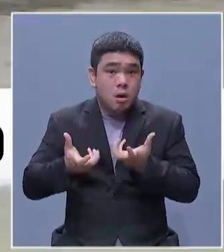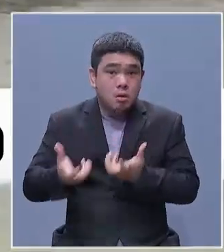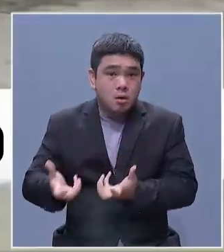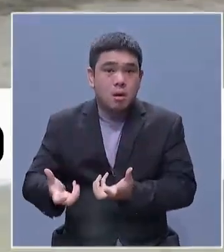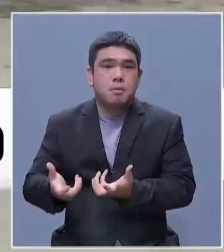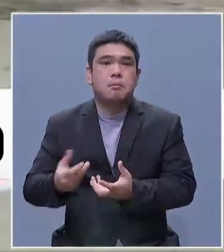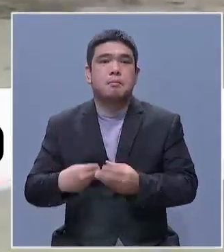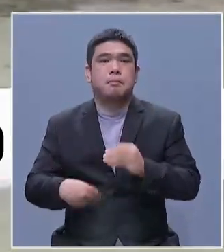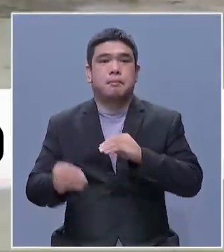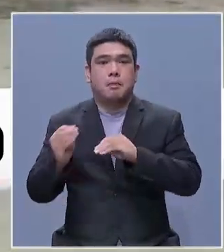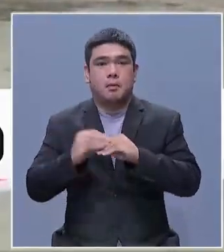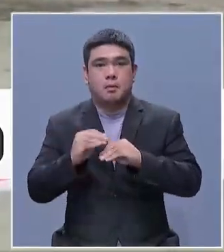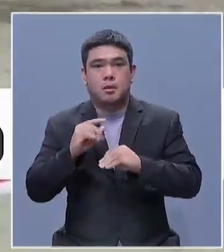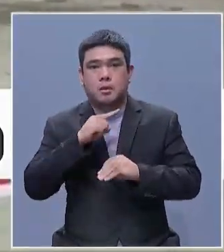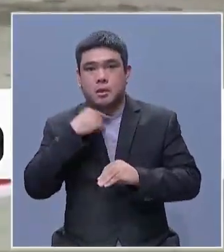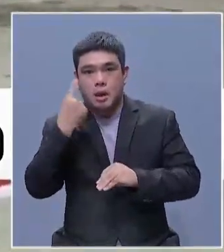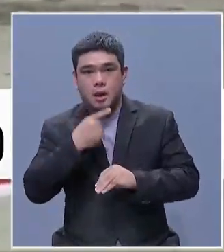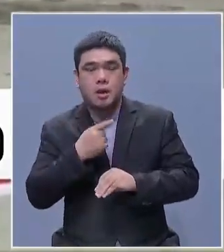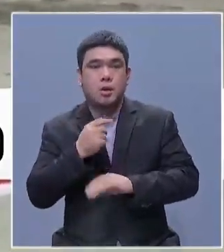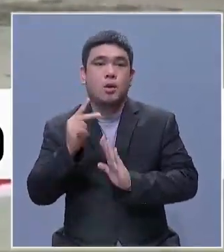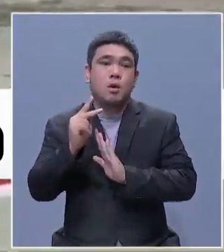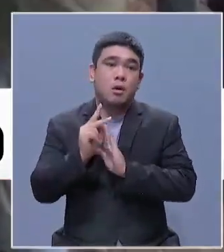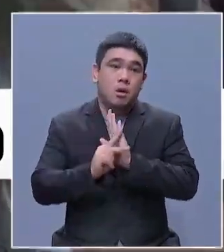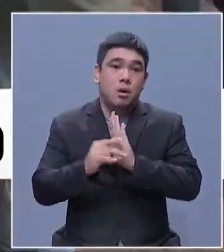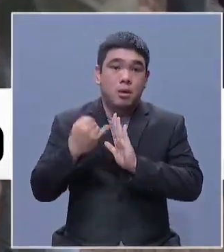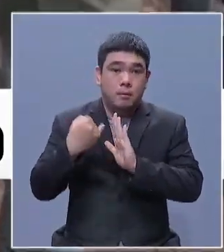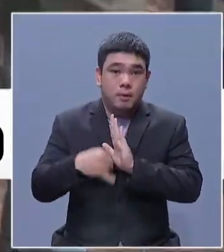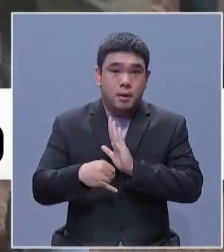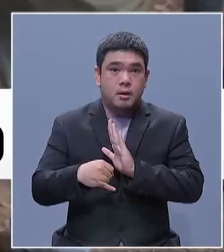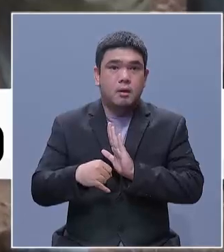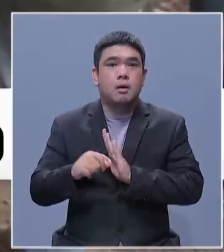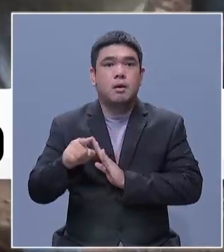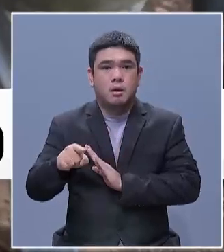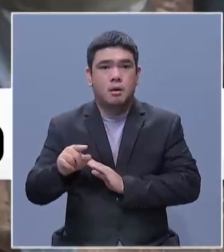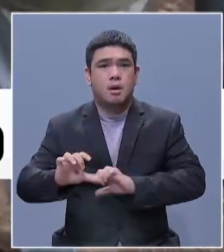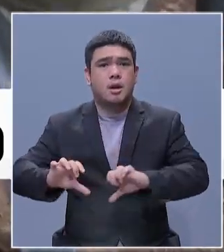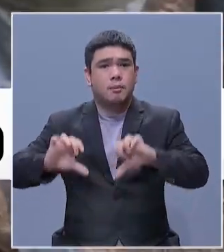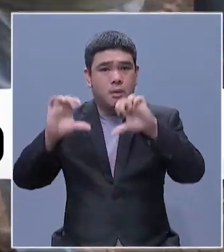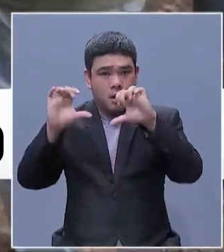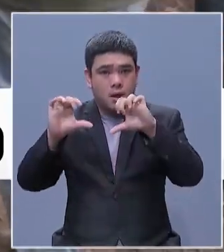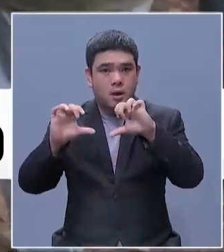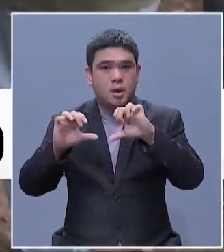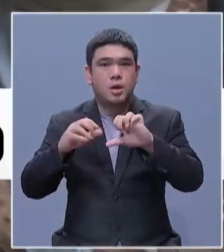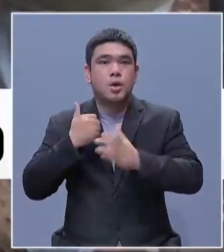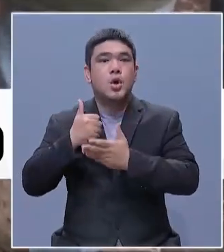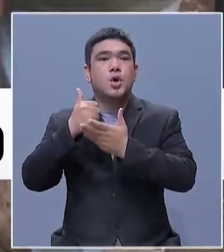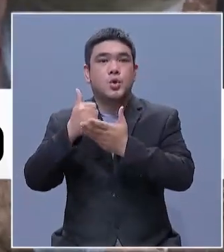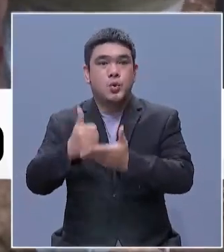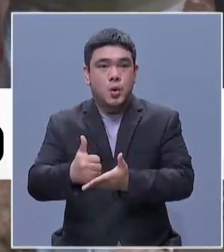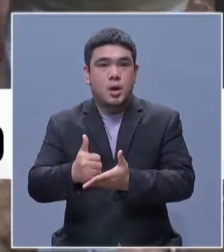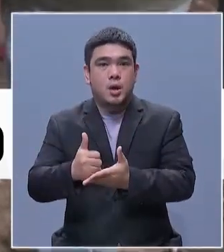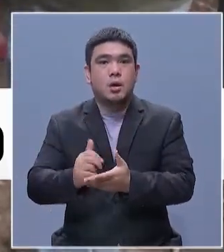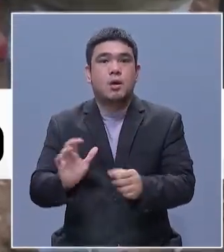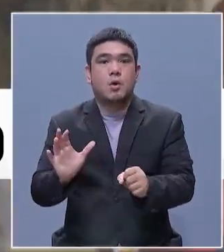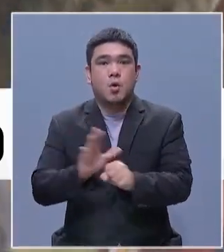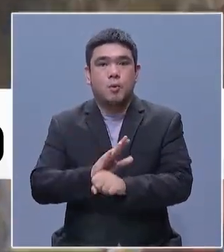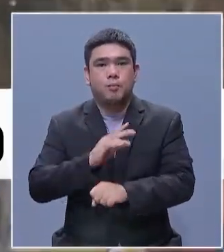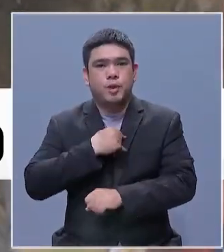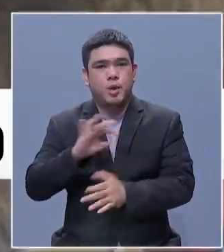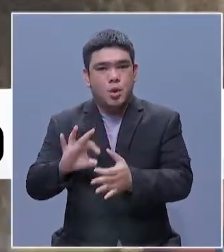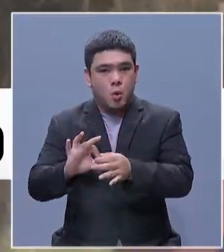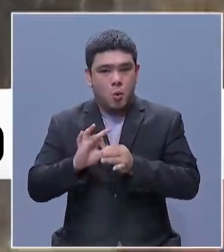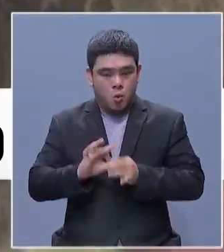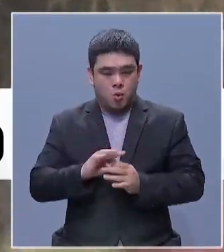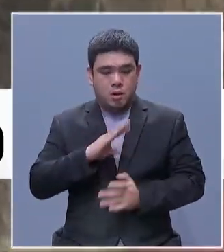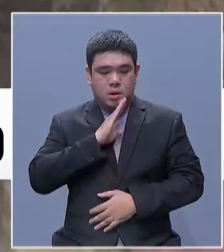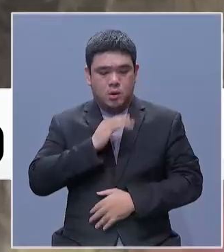นยังไงในส่วนของแรงงานที่ผิดกฎหมายและมีความกังวลรัฐบาลยืนยันว่ายินดีช่วยเหลืออย่างเต็มที่ไม่ต้องกังวลจ